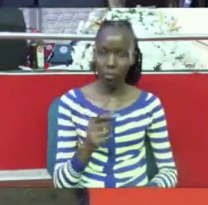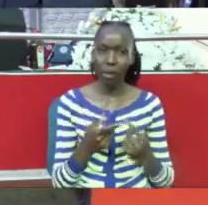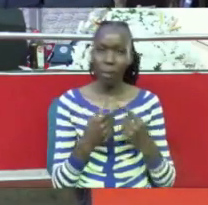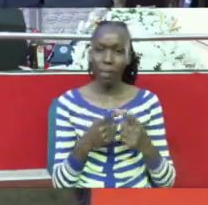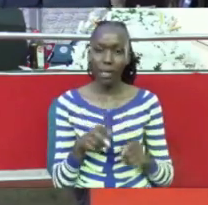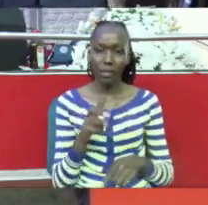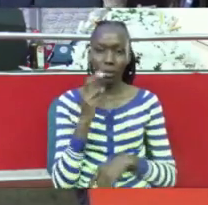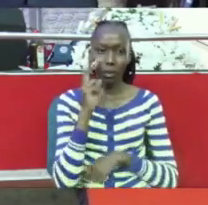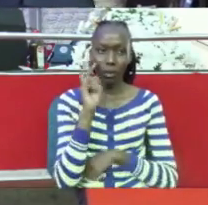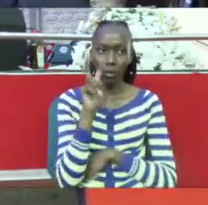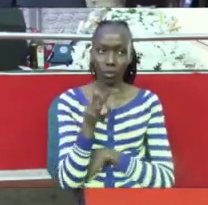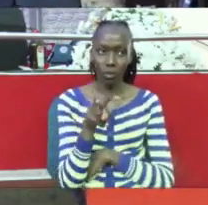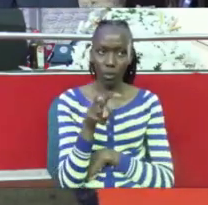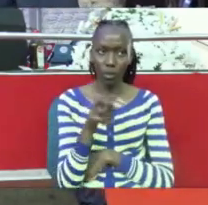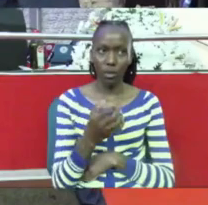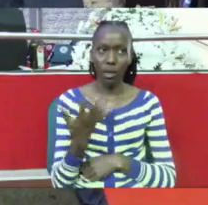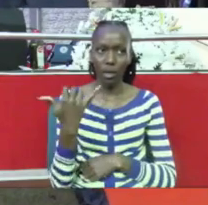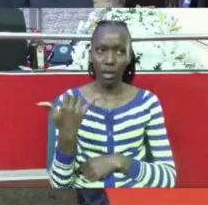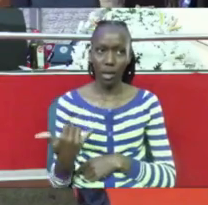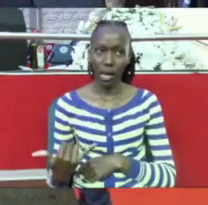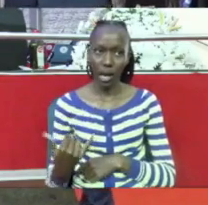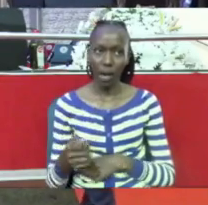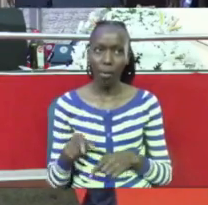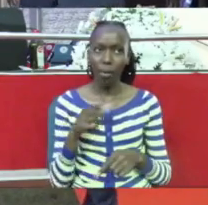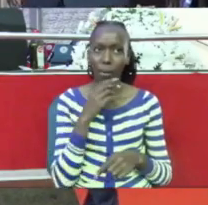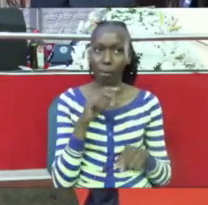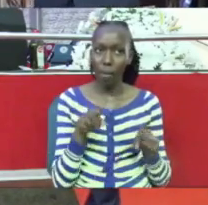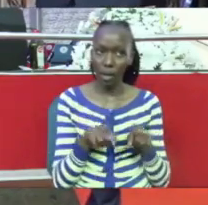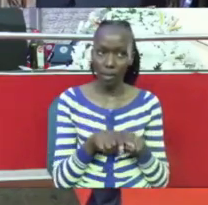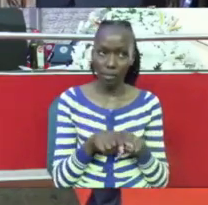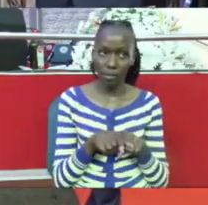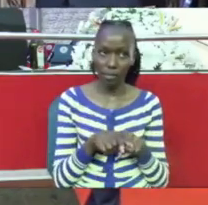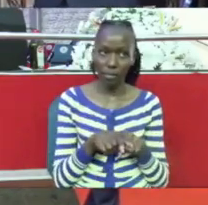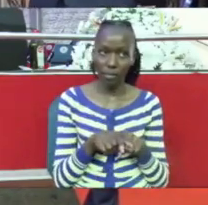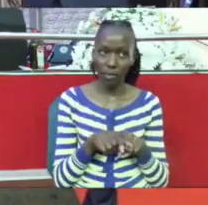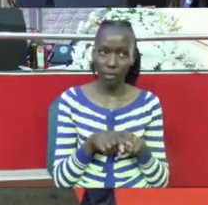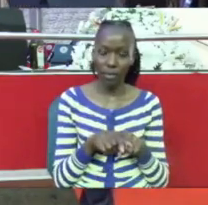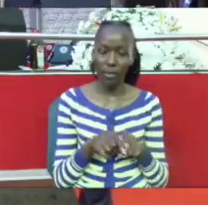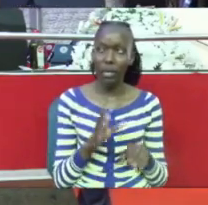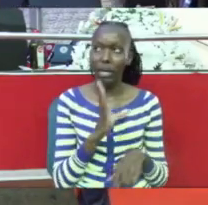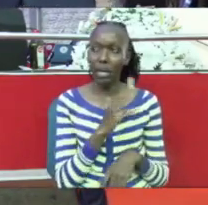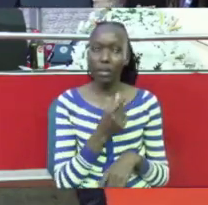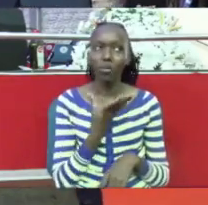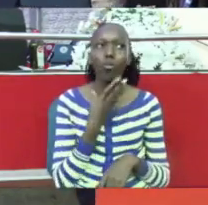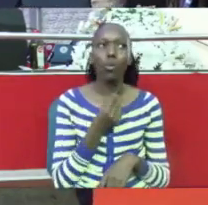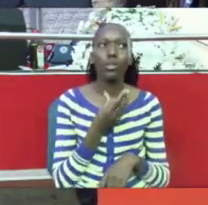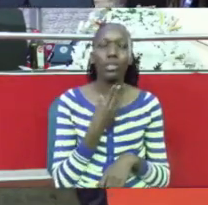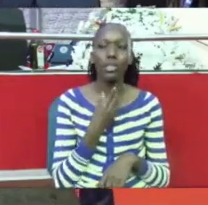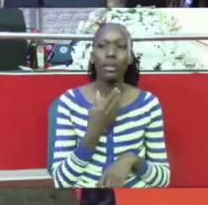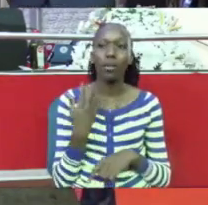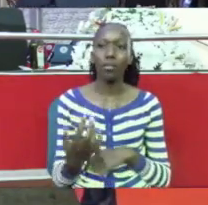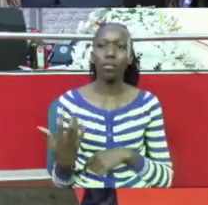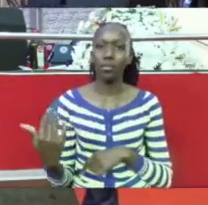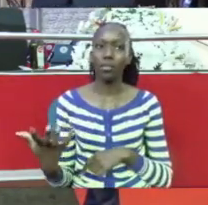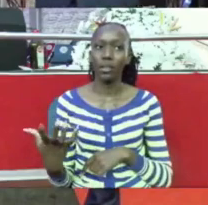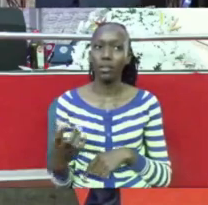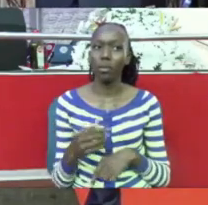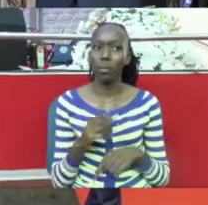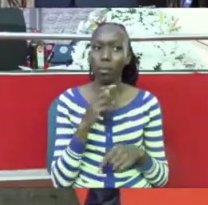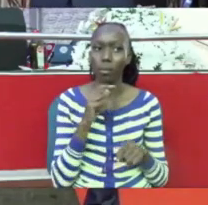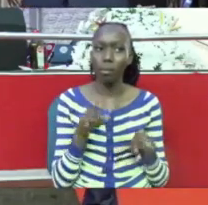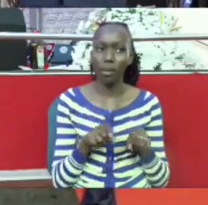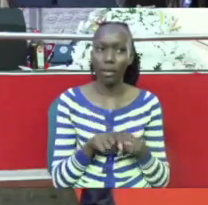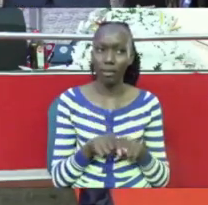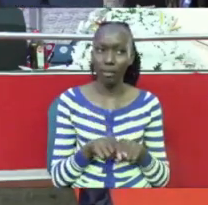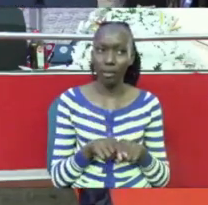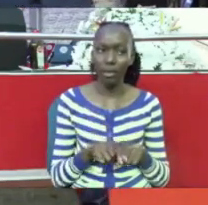have the birthright of Esau. Na akatamani kuwa na umiliki wa uzaliwa wa kwanza wa Esau. He couldn't kill him.